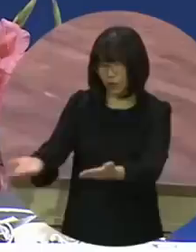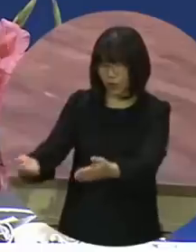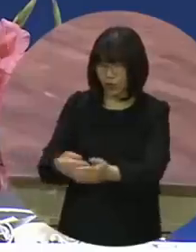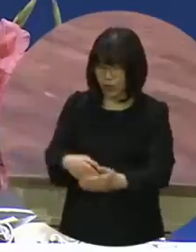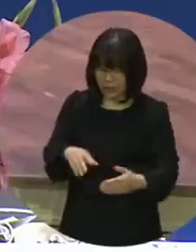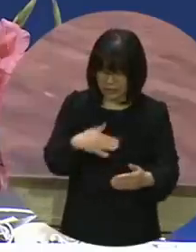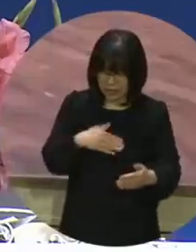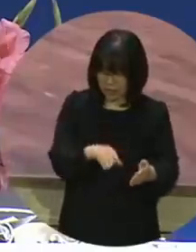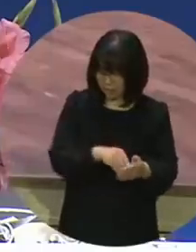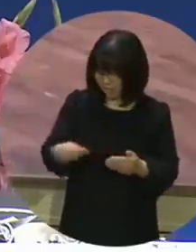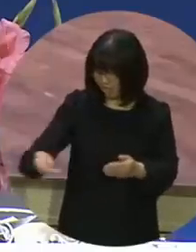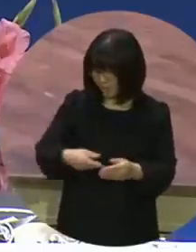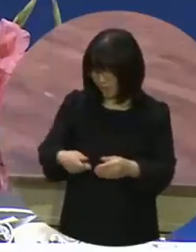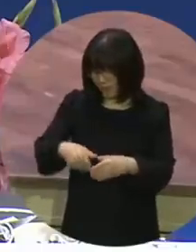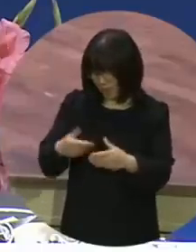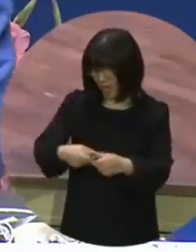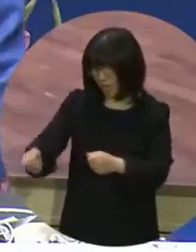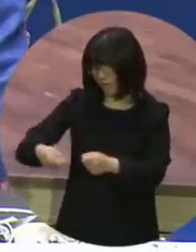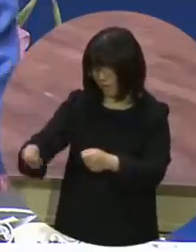모자라.